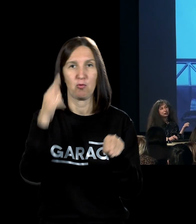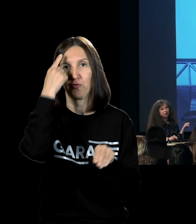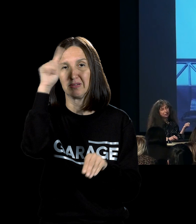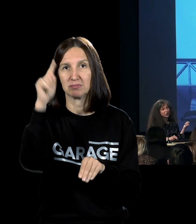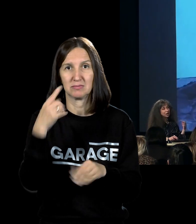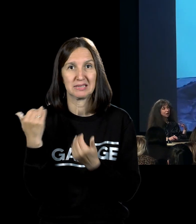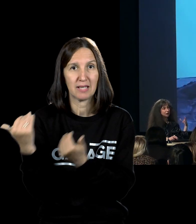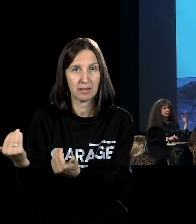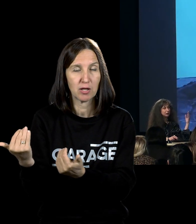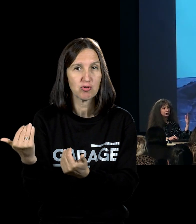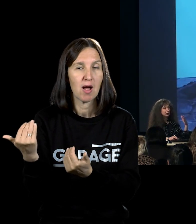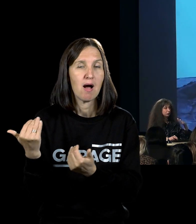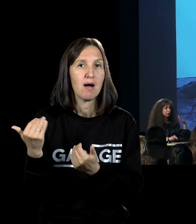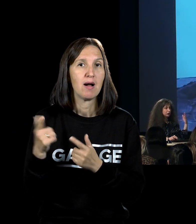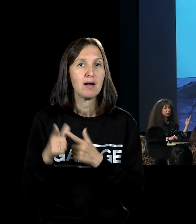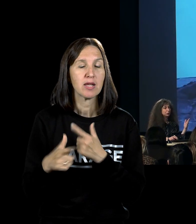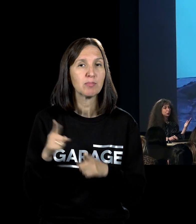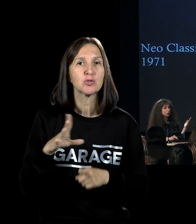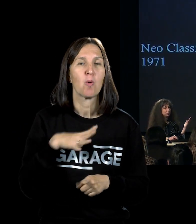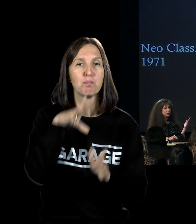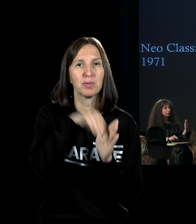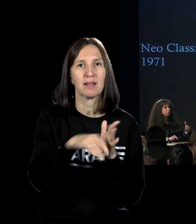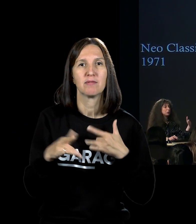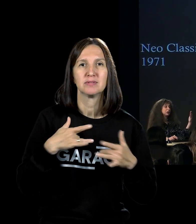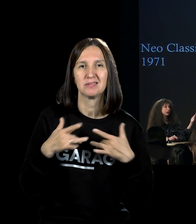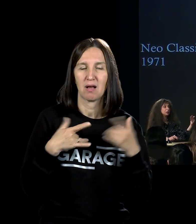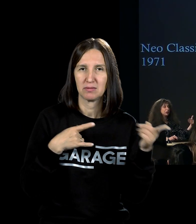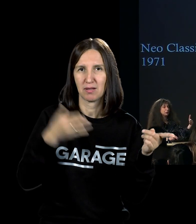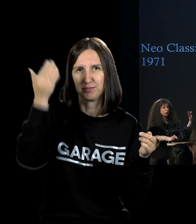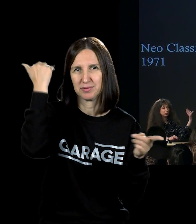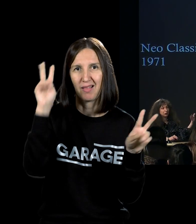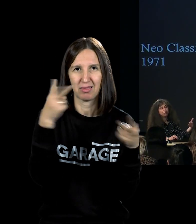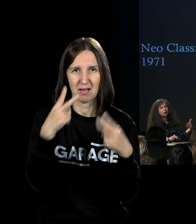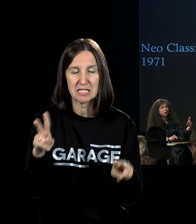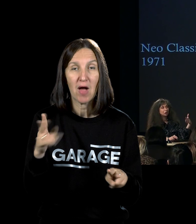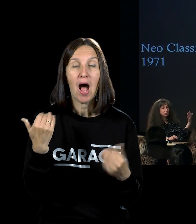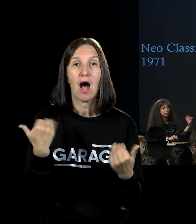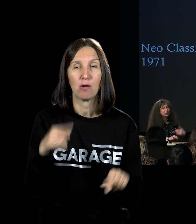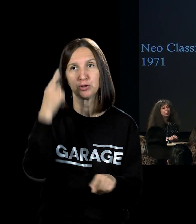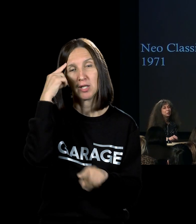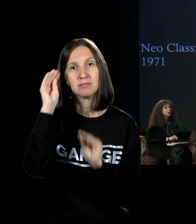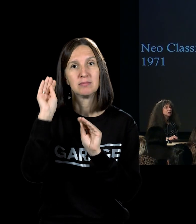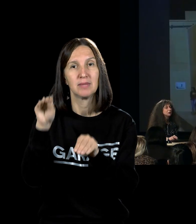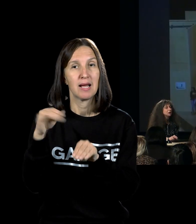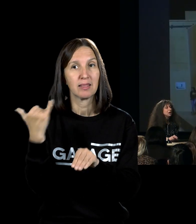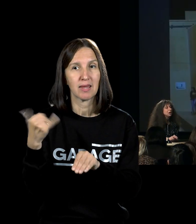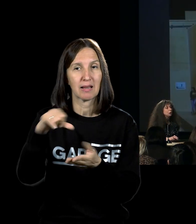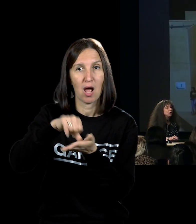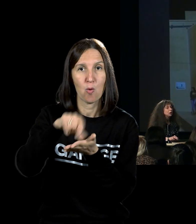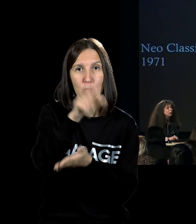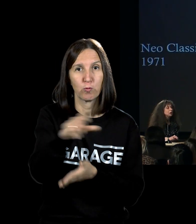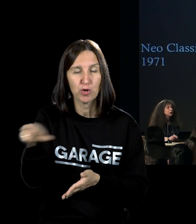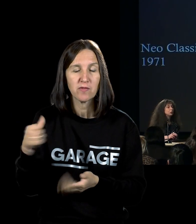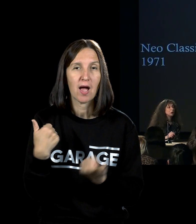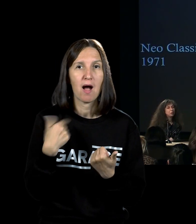для зрителя. И как бы там все возможные варианты. Один из вариантов снимает фильм, где он этот вариант показывает.